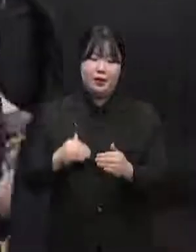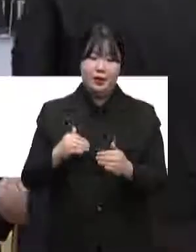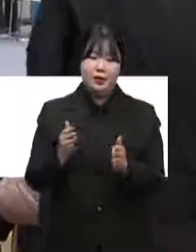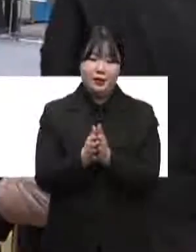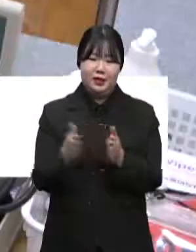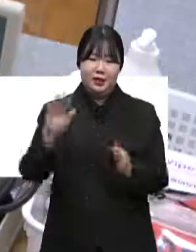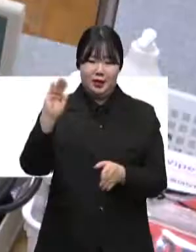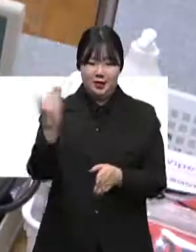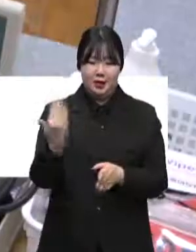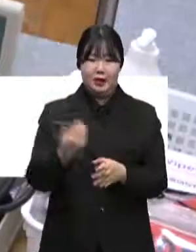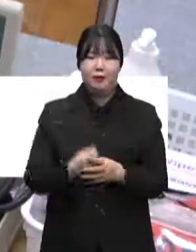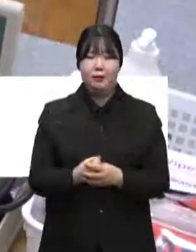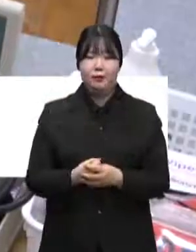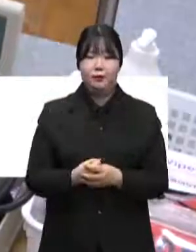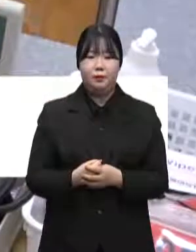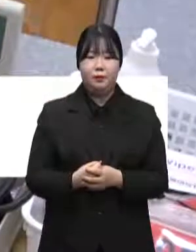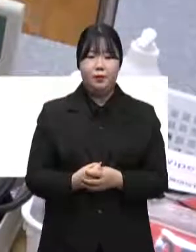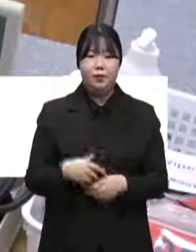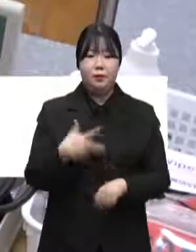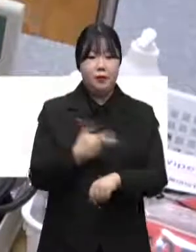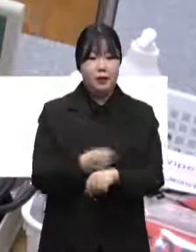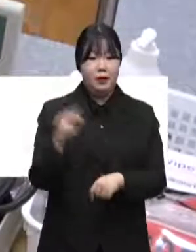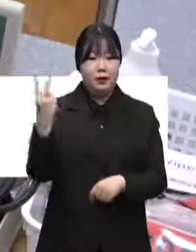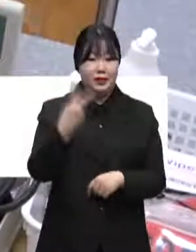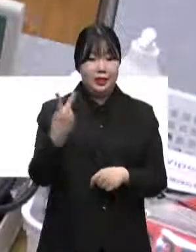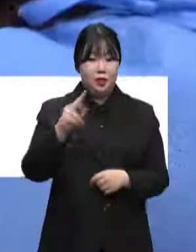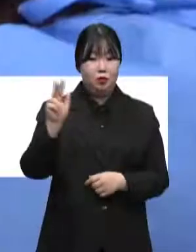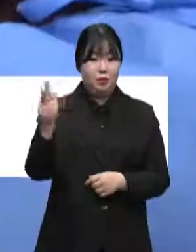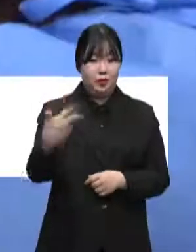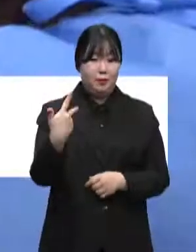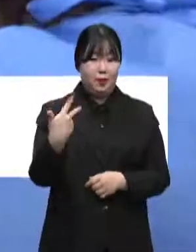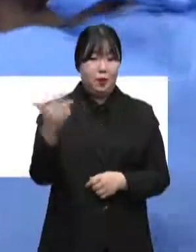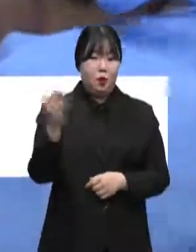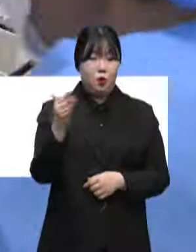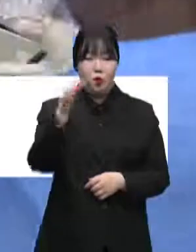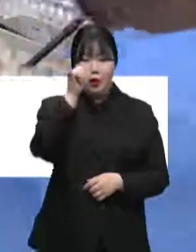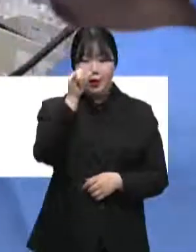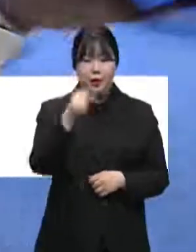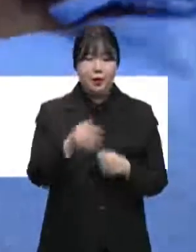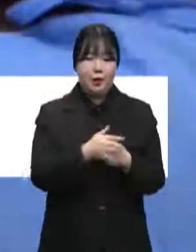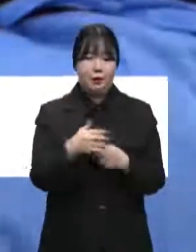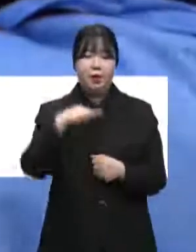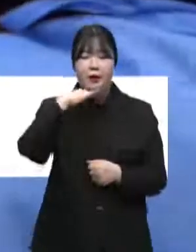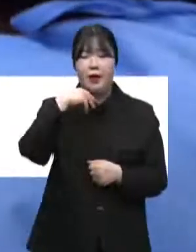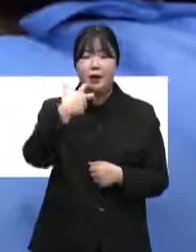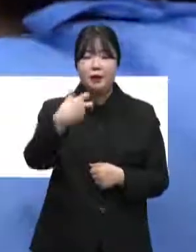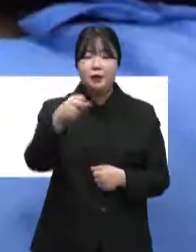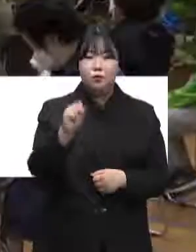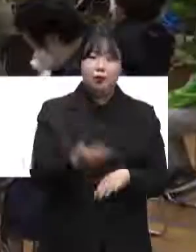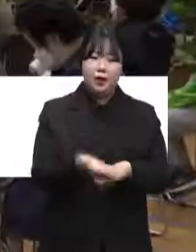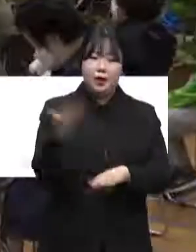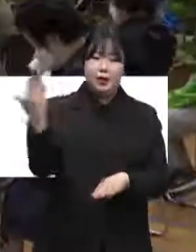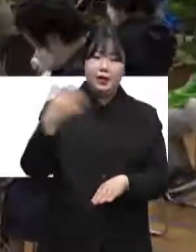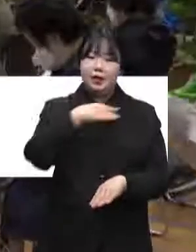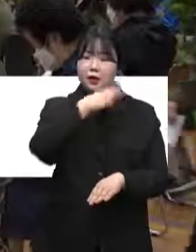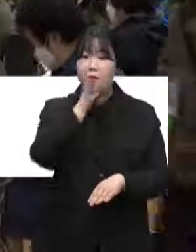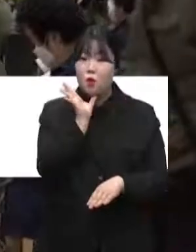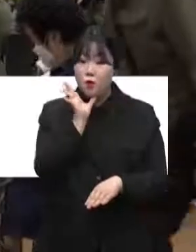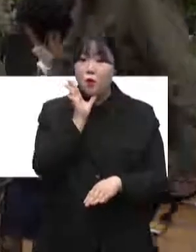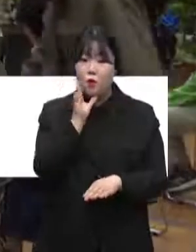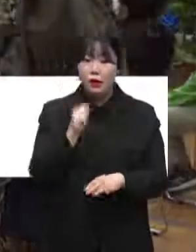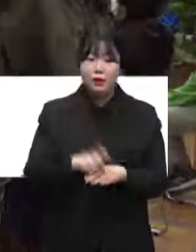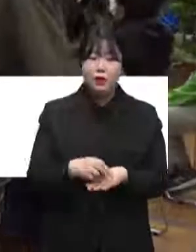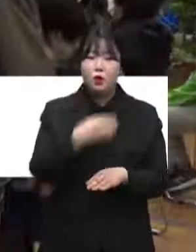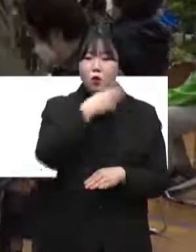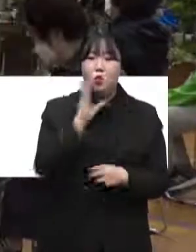백신 일자 수금 양은 2700 명분으로 5월 30일까지 75세 이상 어르신과 요양 시설